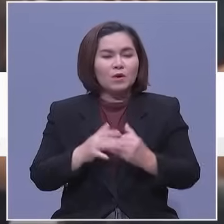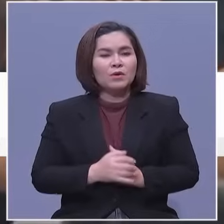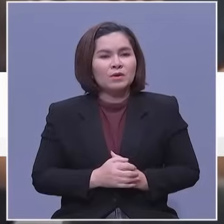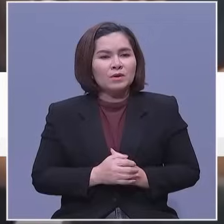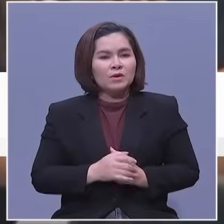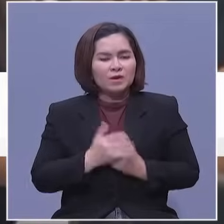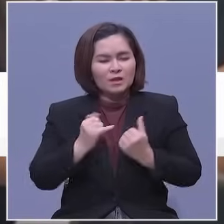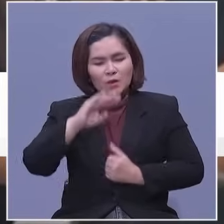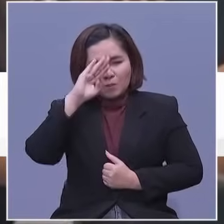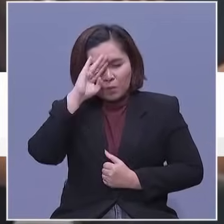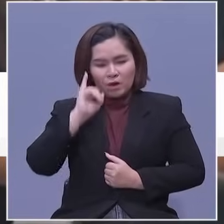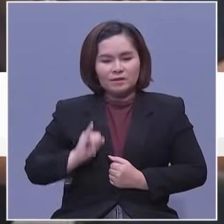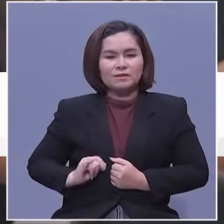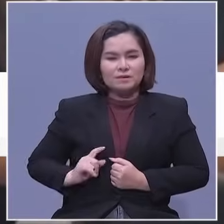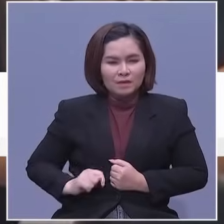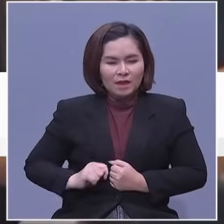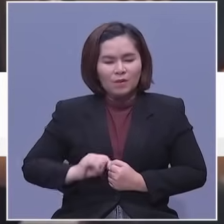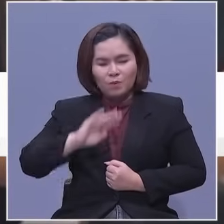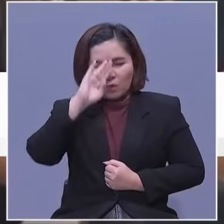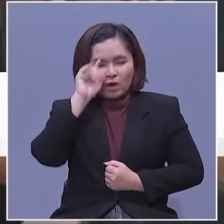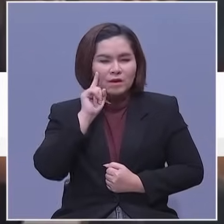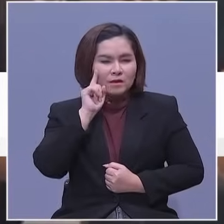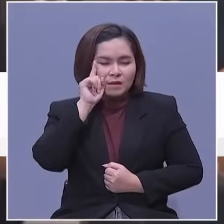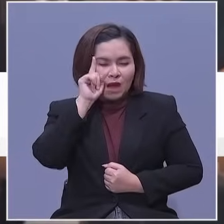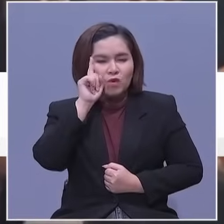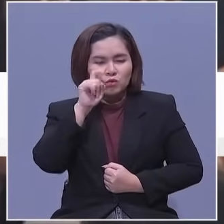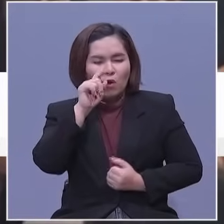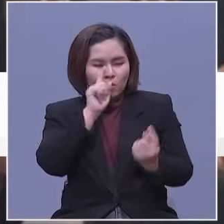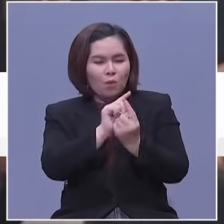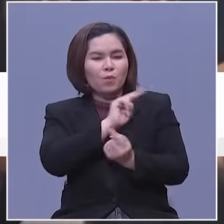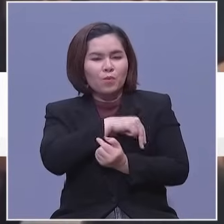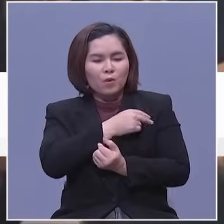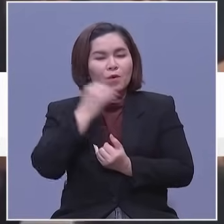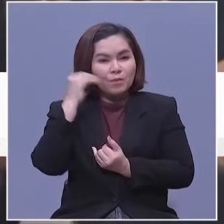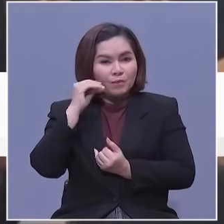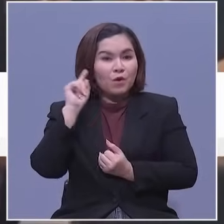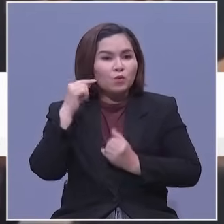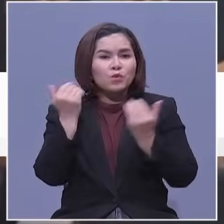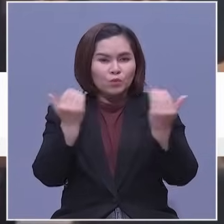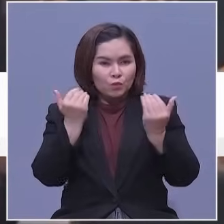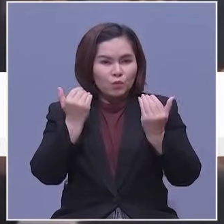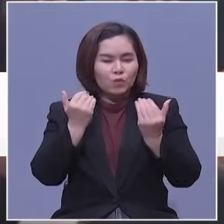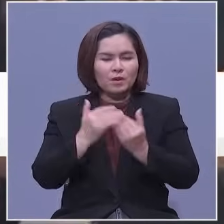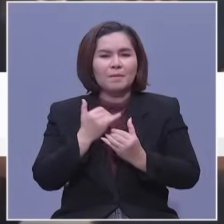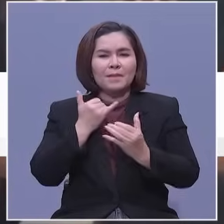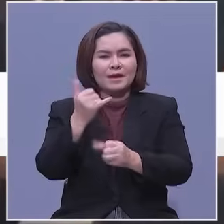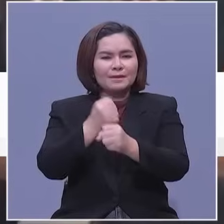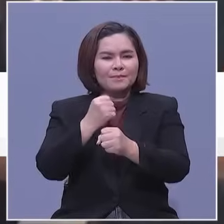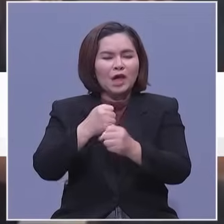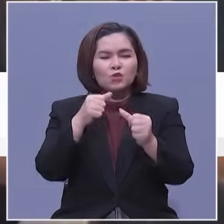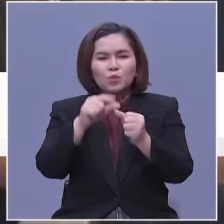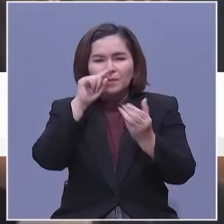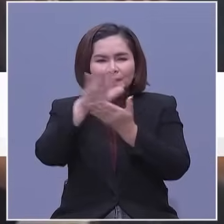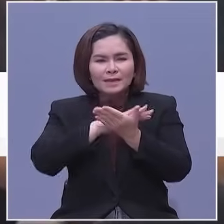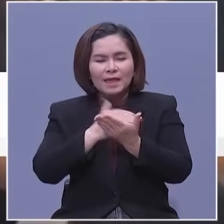แม่ก็ป่วยเป็นโรคไตแล้วก็ความดันค่ะต้องรักษาตัวก็ได้ลูกสาวคนนี้ก็คือคุณตะวันมาทำงานที่ประเทศไทย